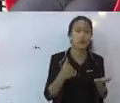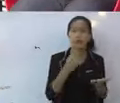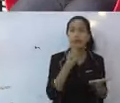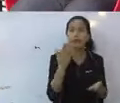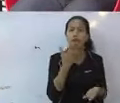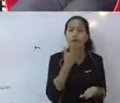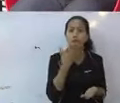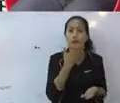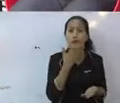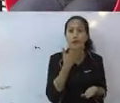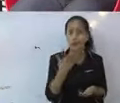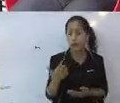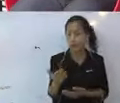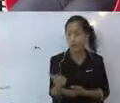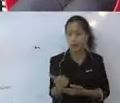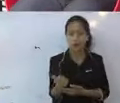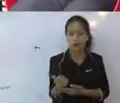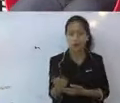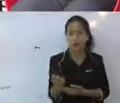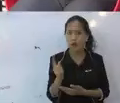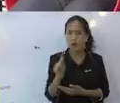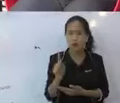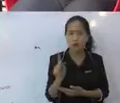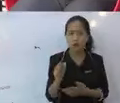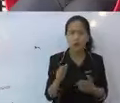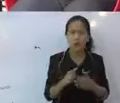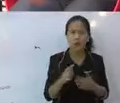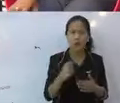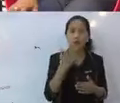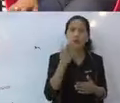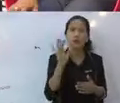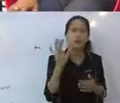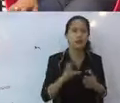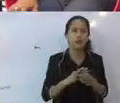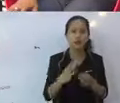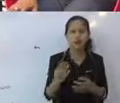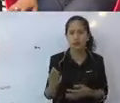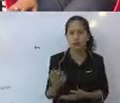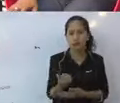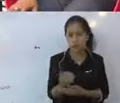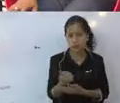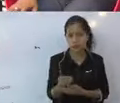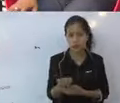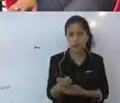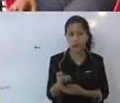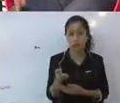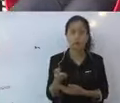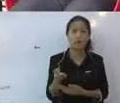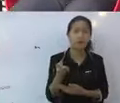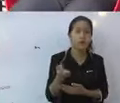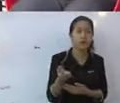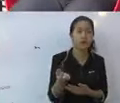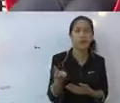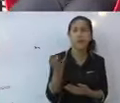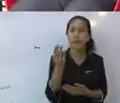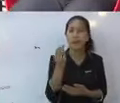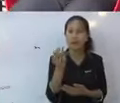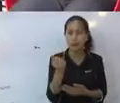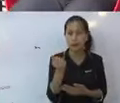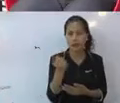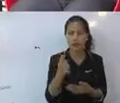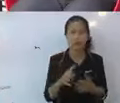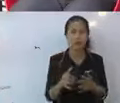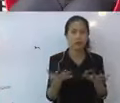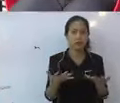ng breastfeed milk, dapat halos ganun lahat ng mga panlasang ibinibigay nyo po sa kanya. Kasi kapag kumain na yan